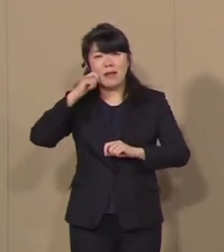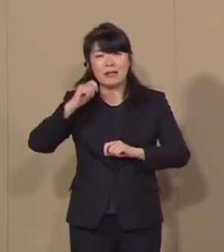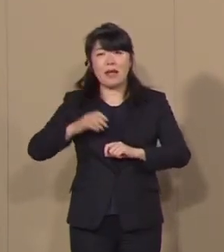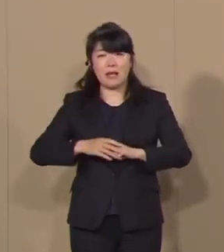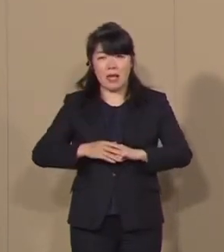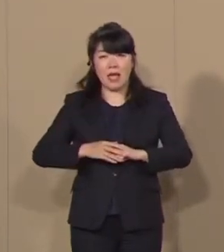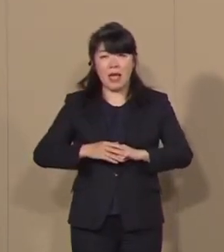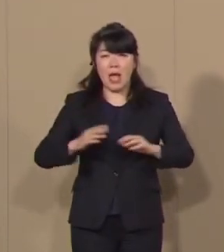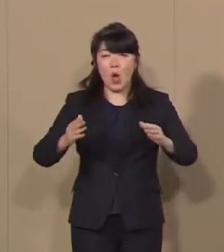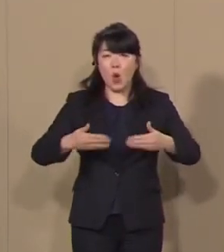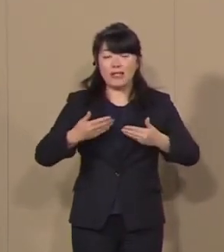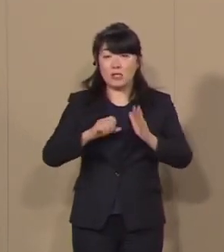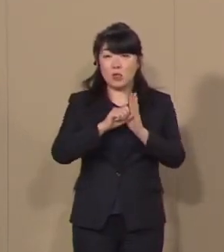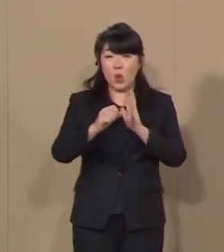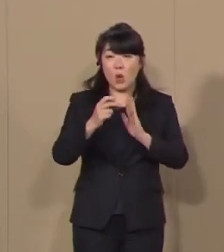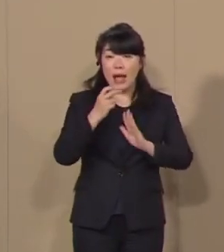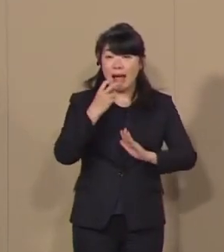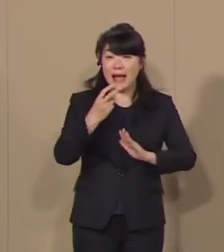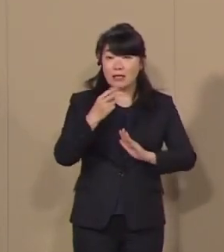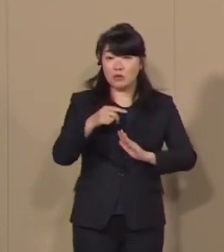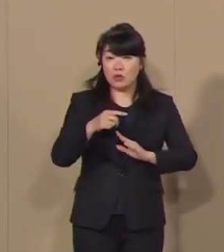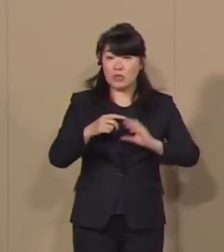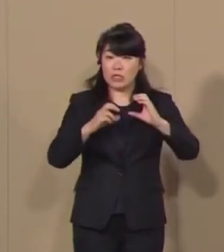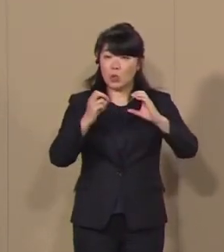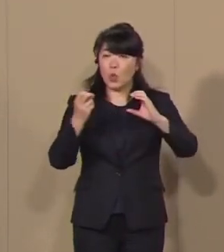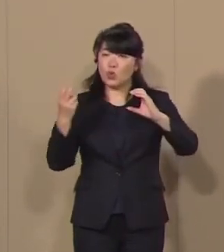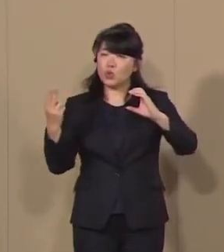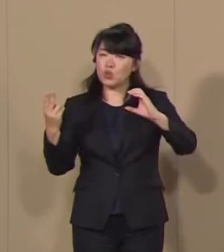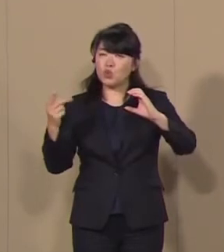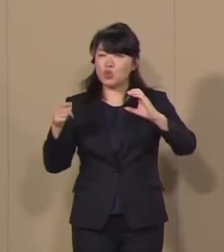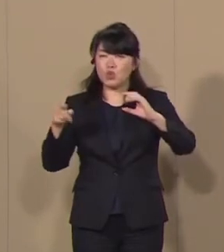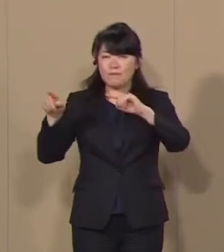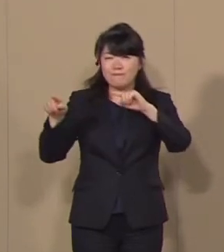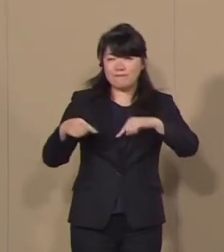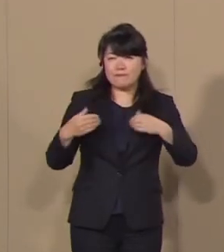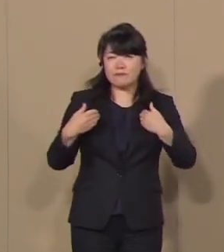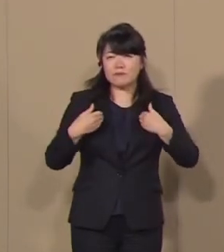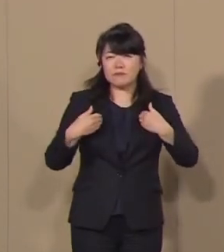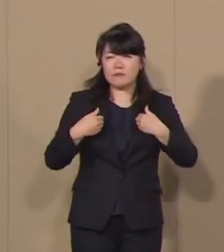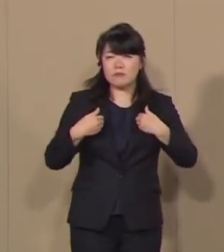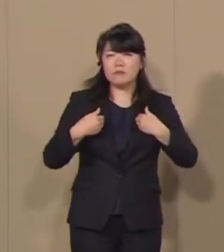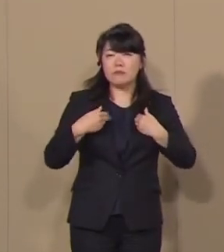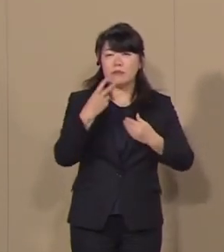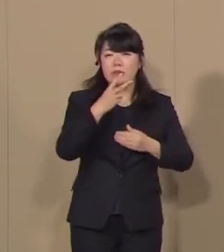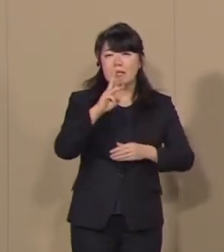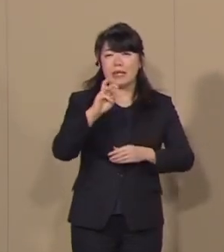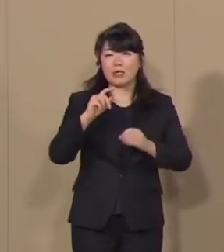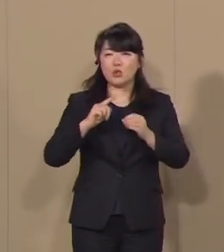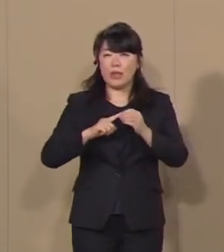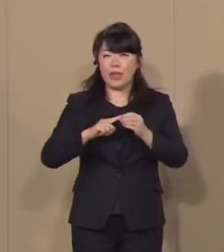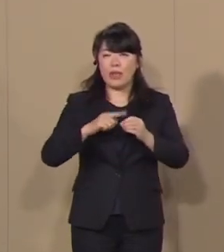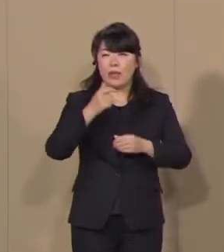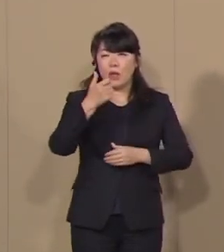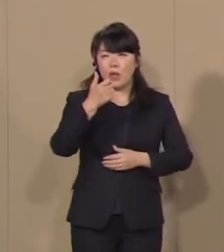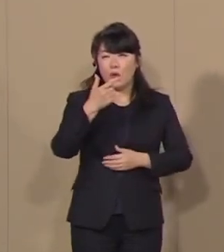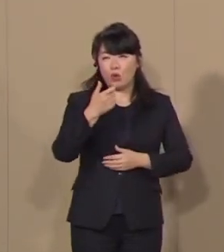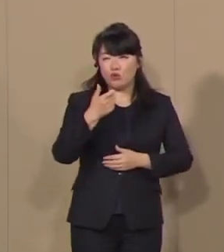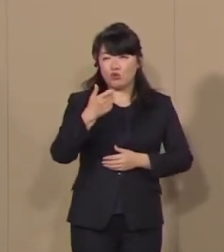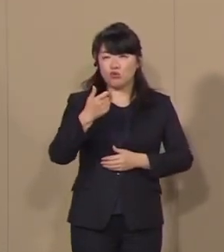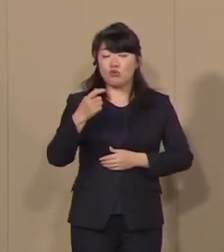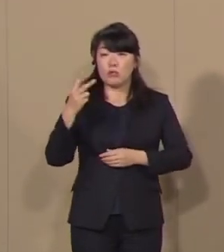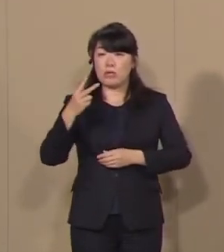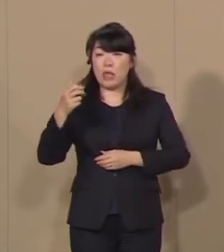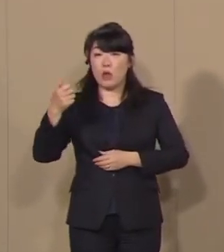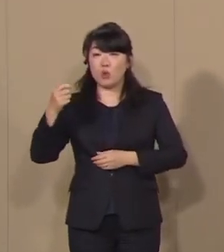2030年には60%減2050年に100パーセント減を実現します省エネお